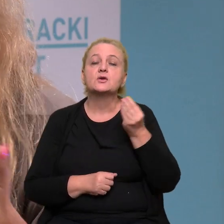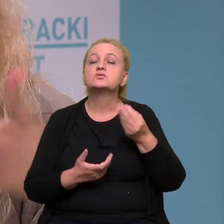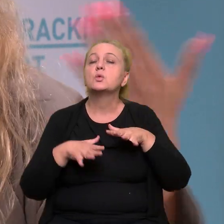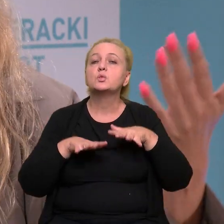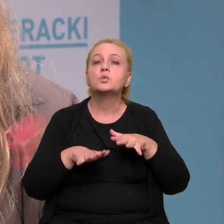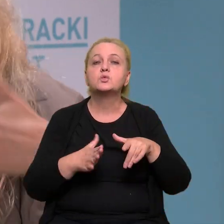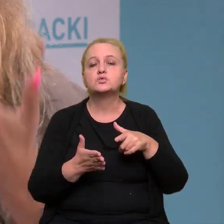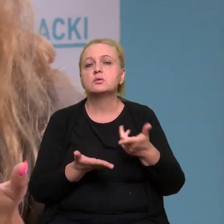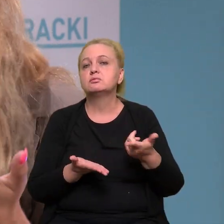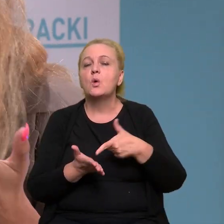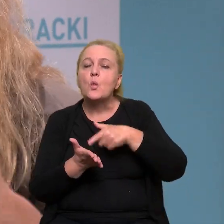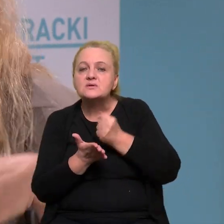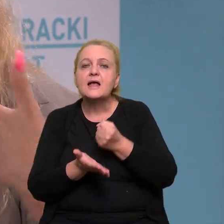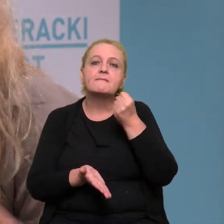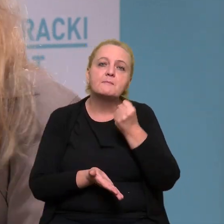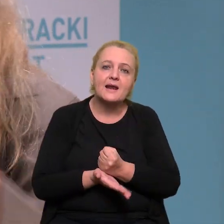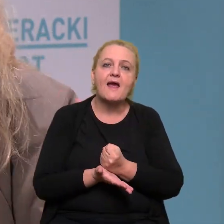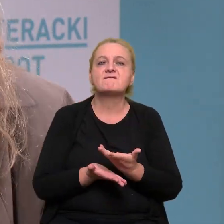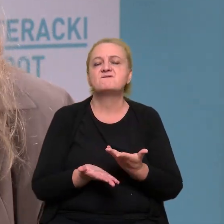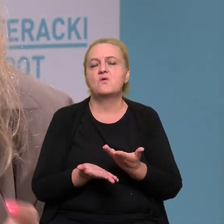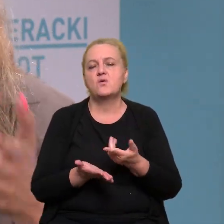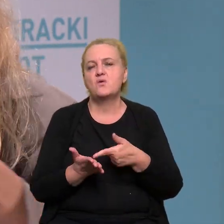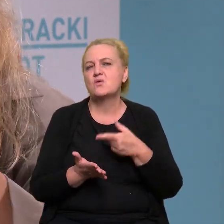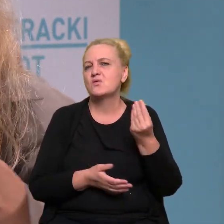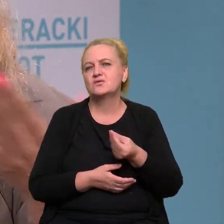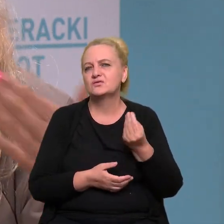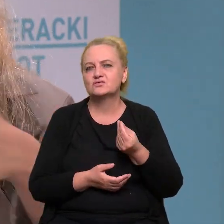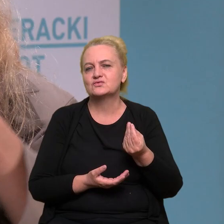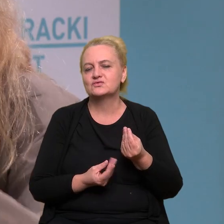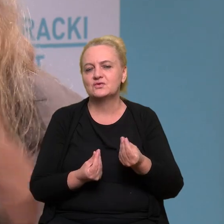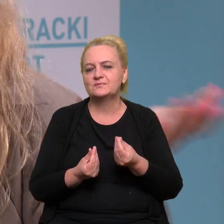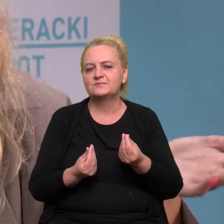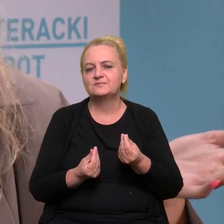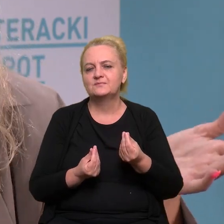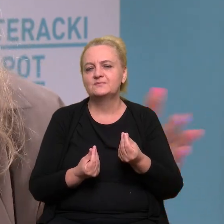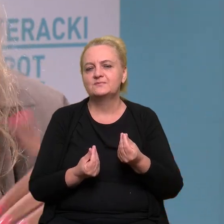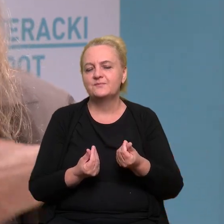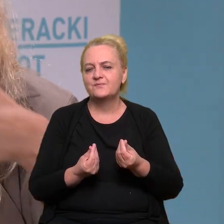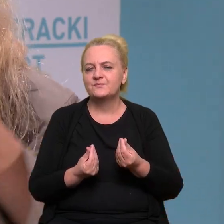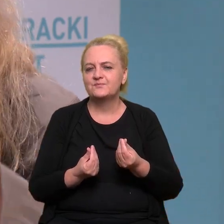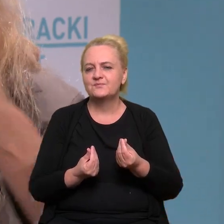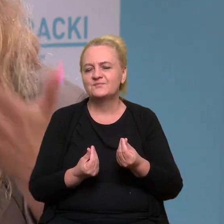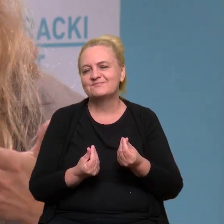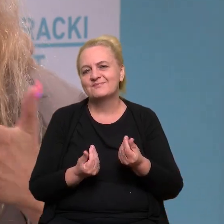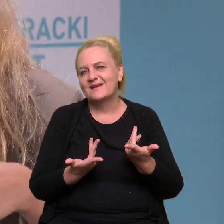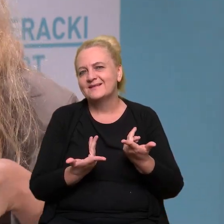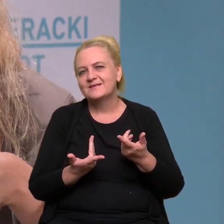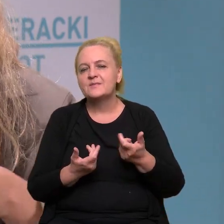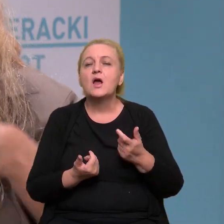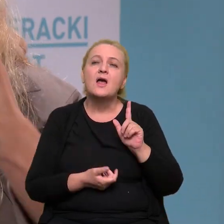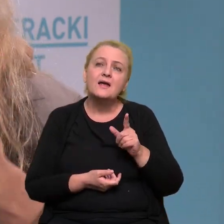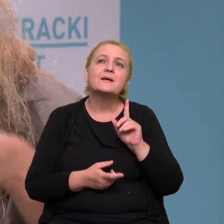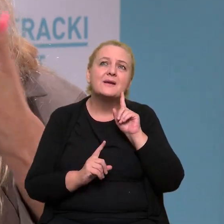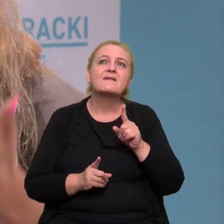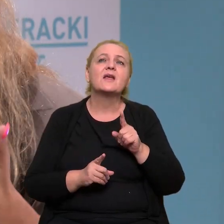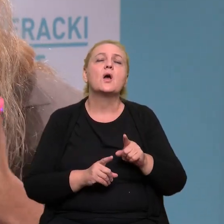wiele ustaw i praw wciąż jeszcze jest niesprawiedliwych. Co prawda